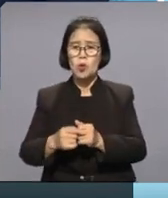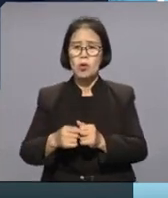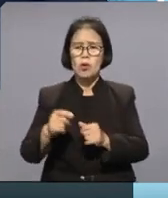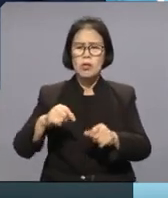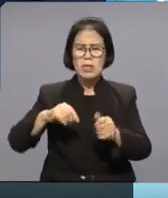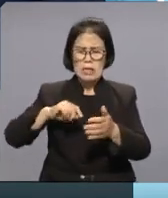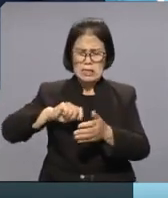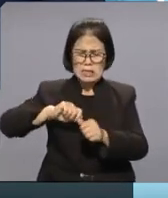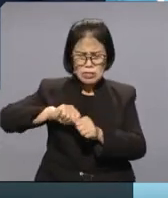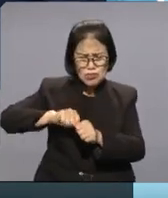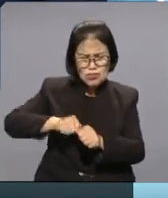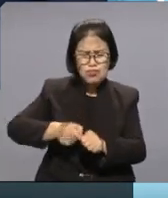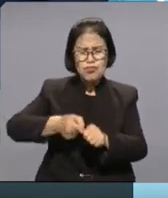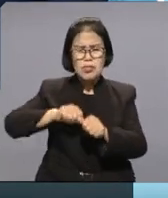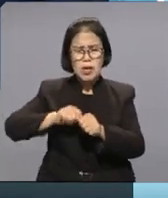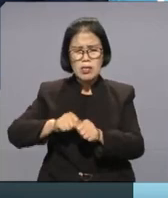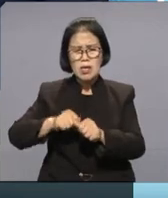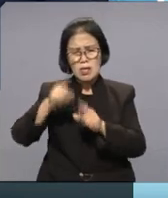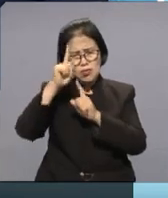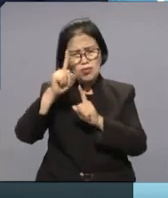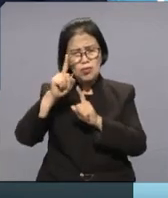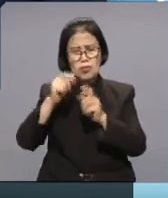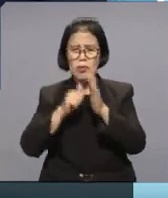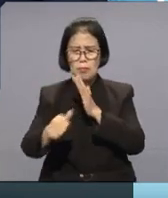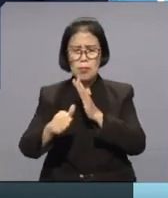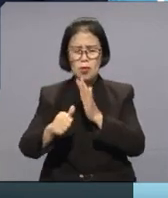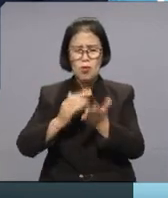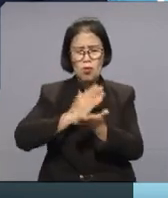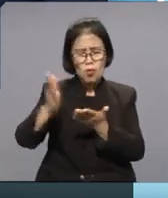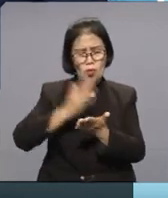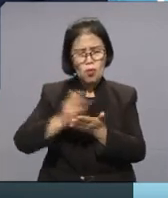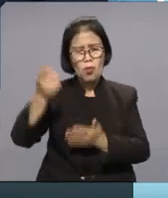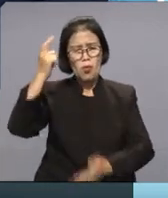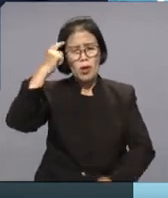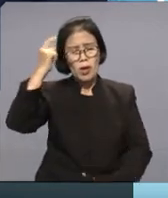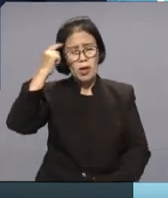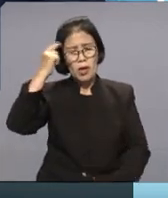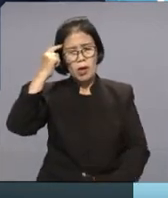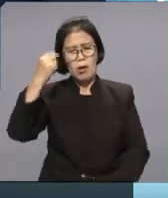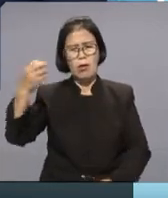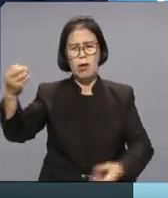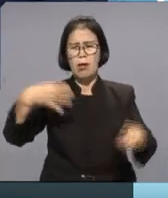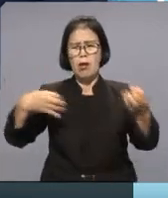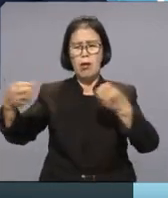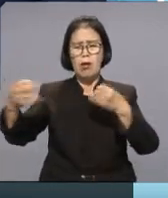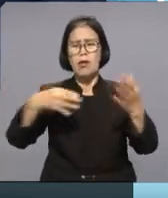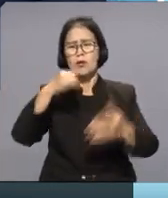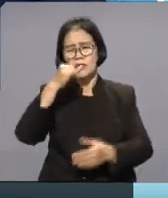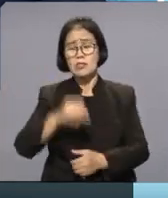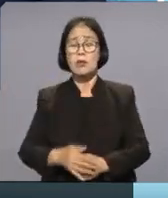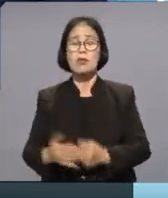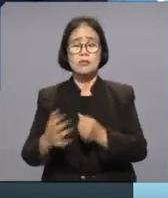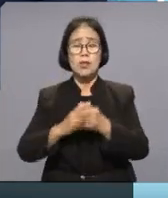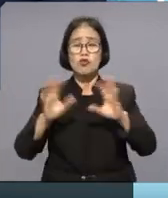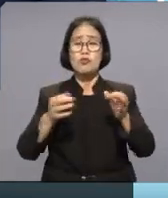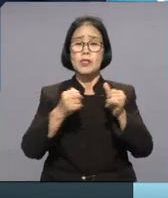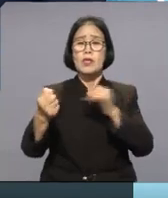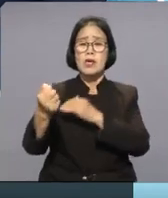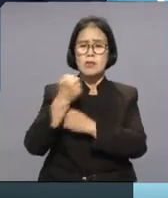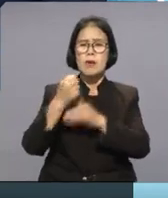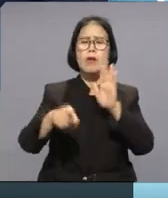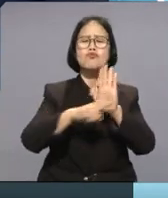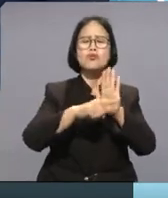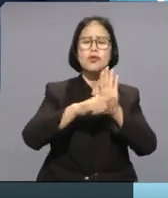이렇게까지 무리하게 이렇게 사람을 쫓아내야 되느냐 이런 여론이 또 있어요. 예. 그 여론이 국민의힘에게 부정적 이미지로